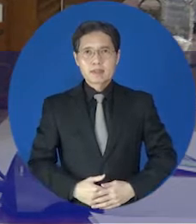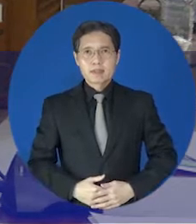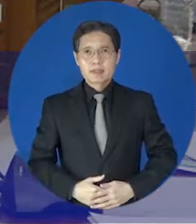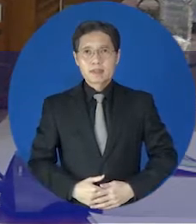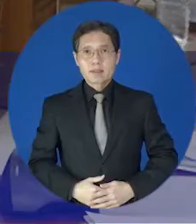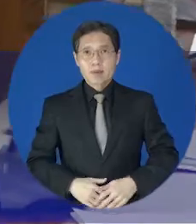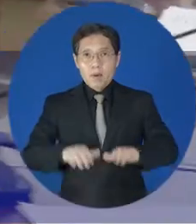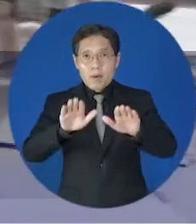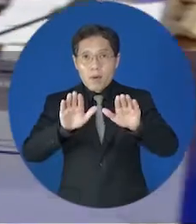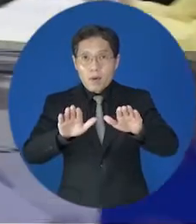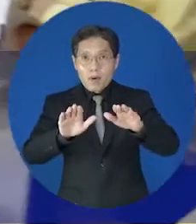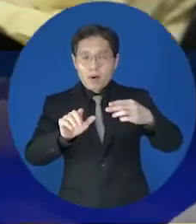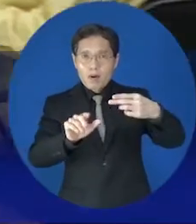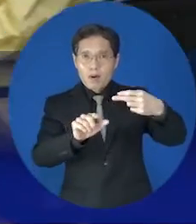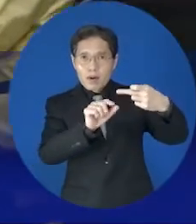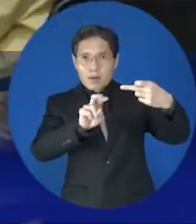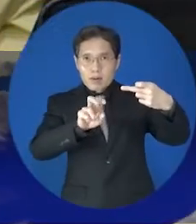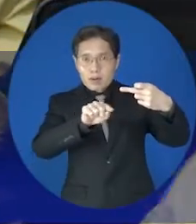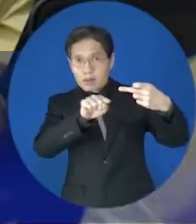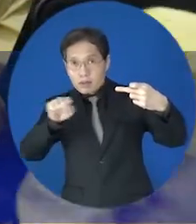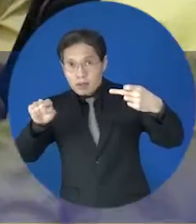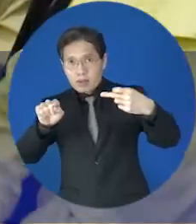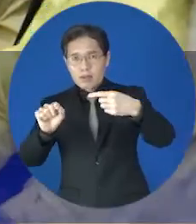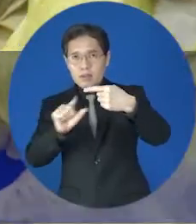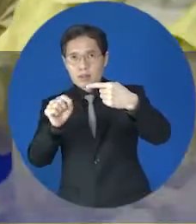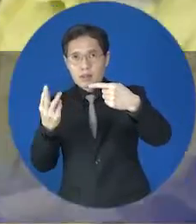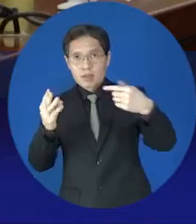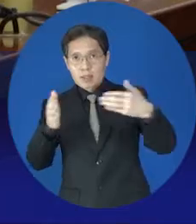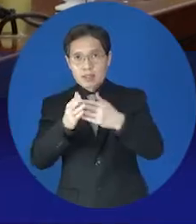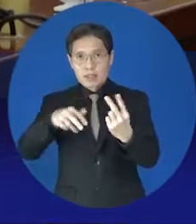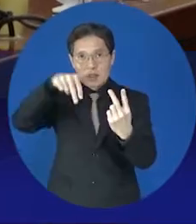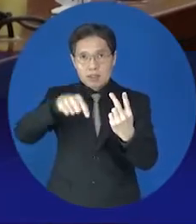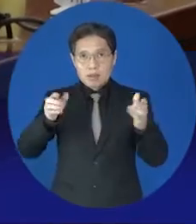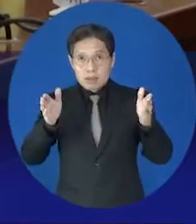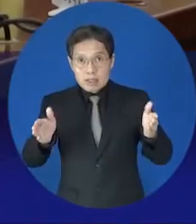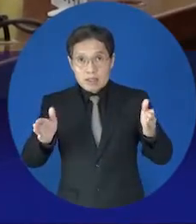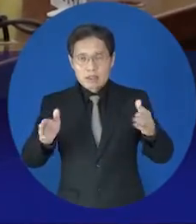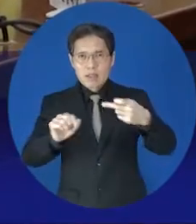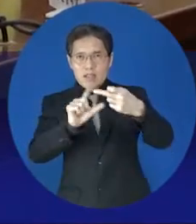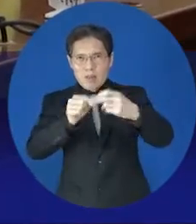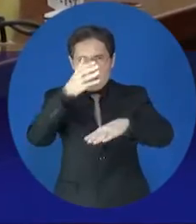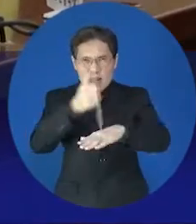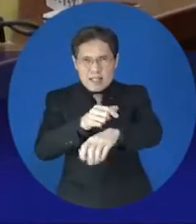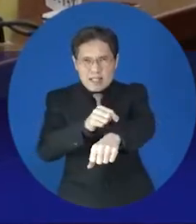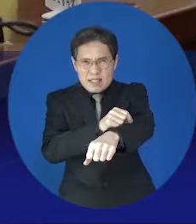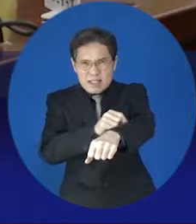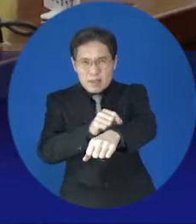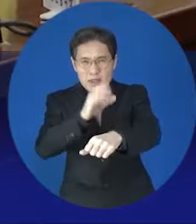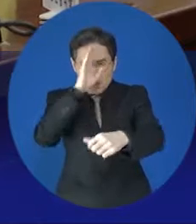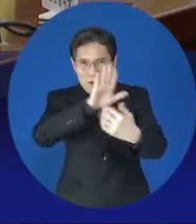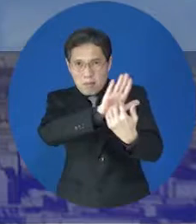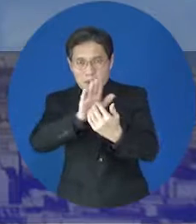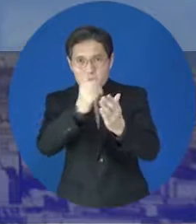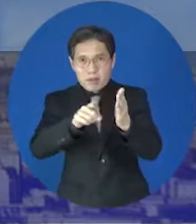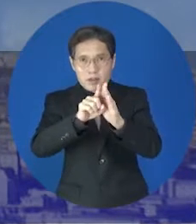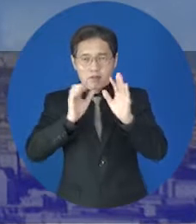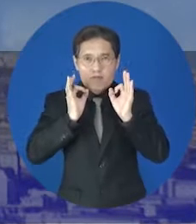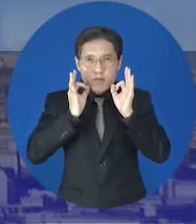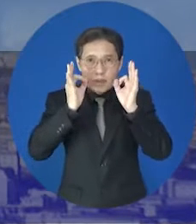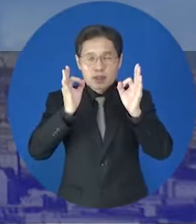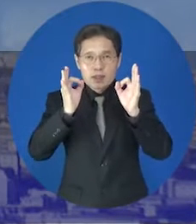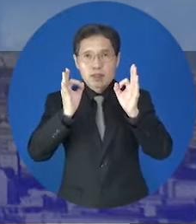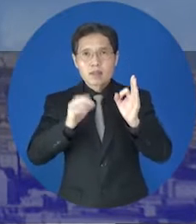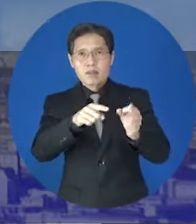치는 오는 21일부터 내년 1월 3일까지 이 주관을 연말연시 특별 방역 기관으로 운영합니다 이에 따라